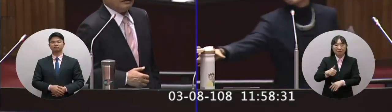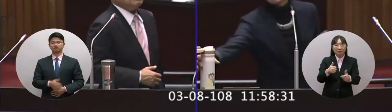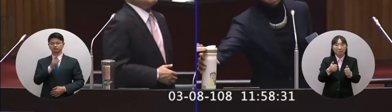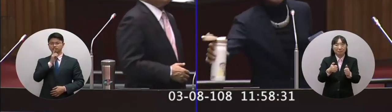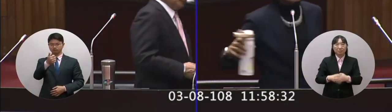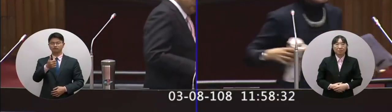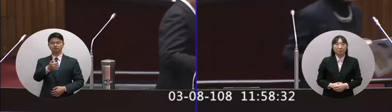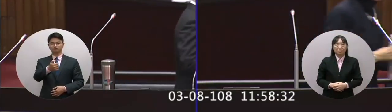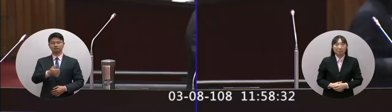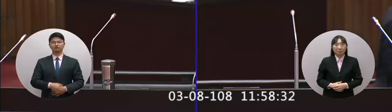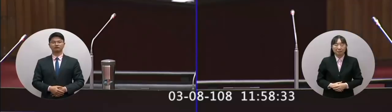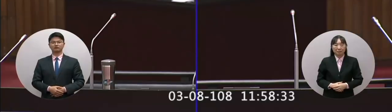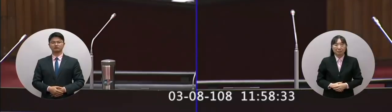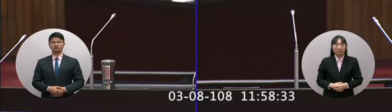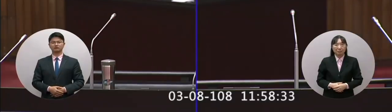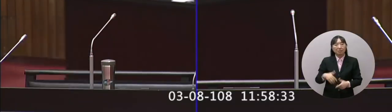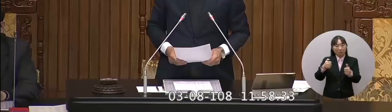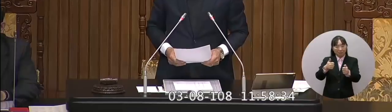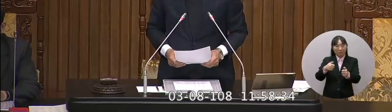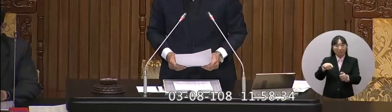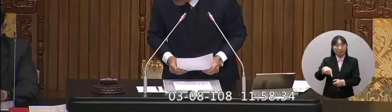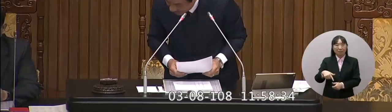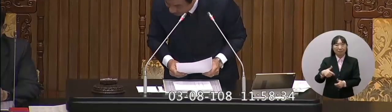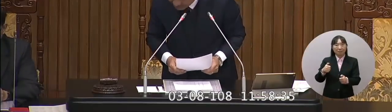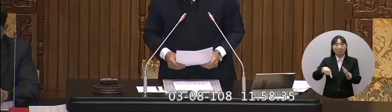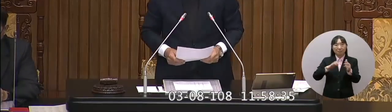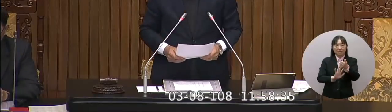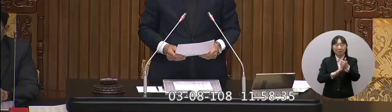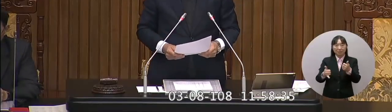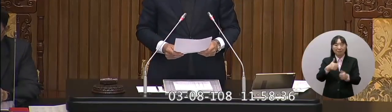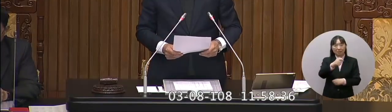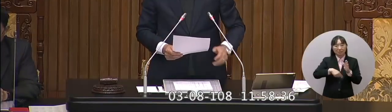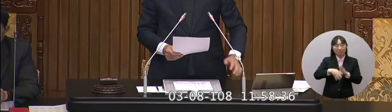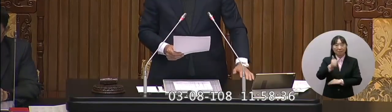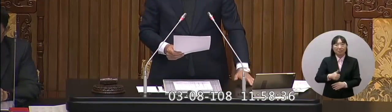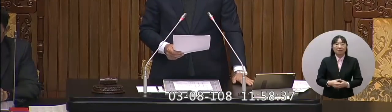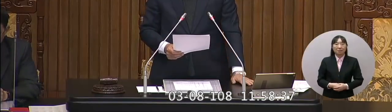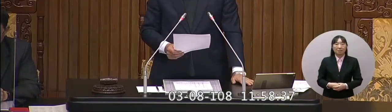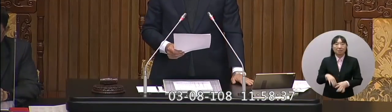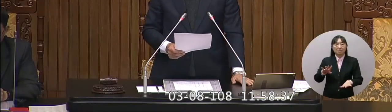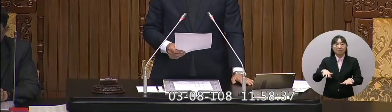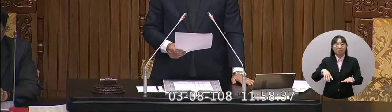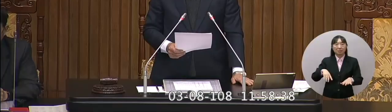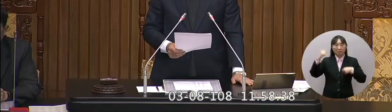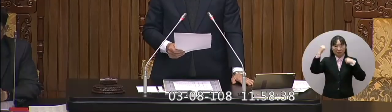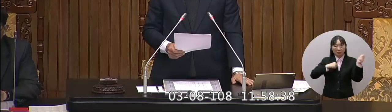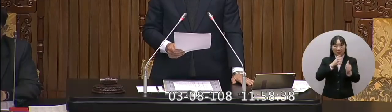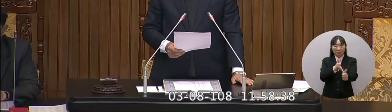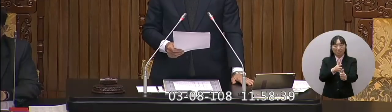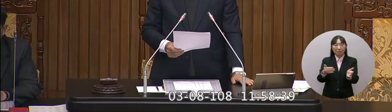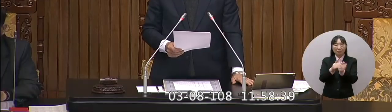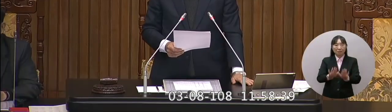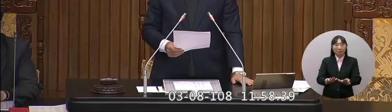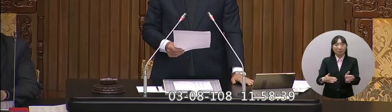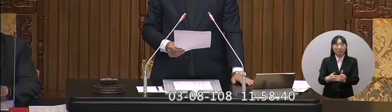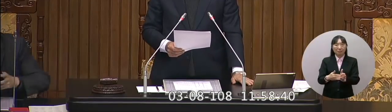好，谢谢。 好，谢谢戚委员，谢谢苏院长。欢迎会上午执行到